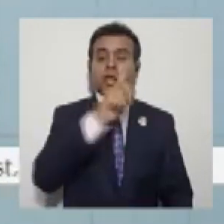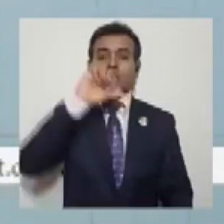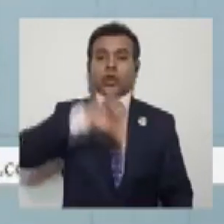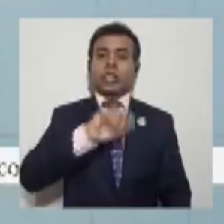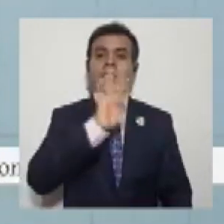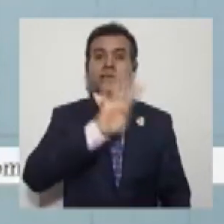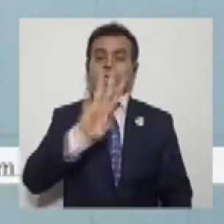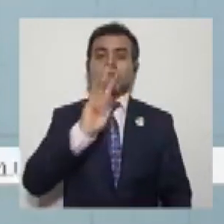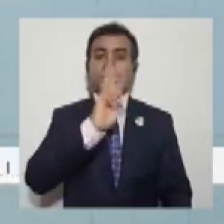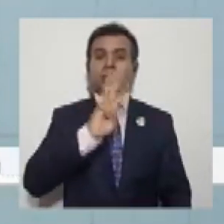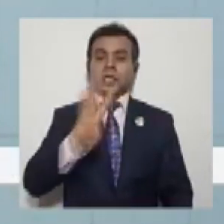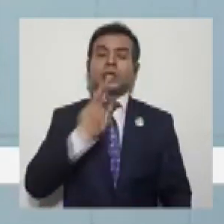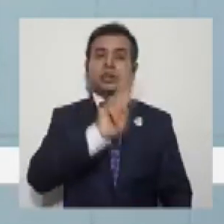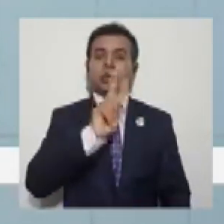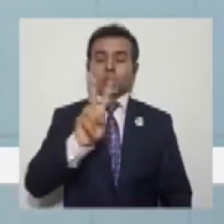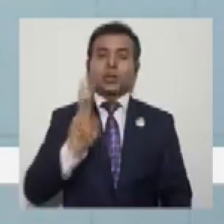এ পর্যন্ত